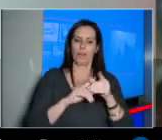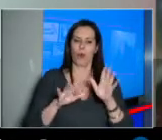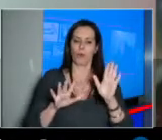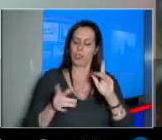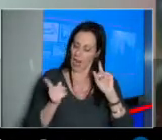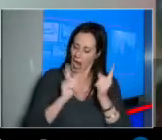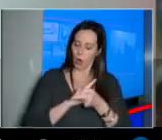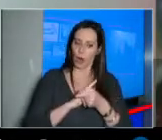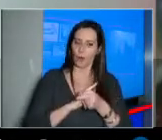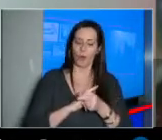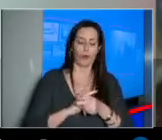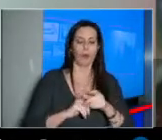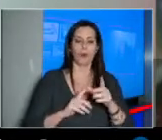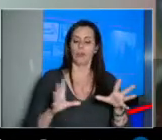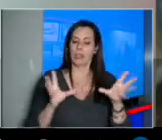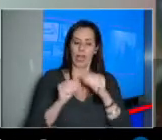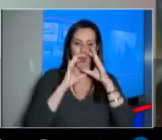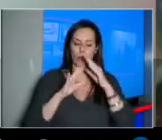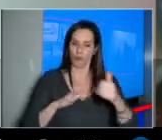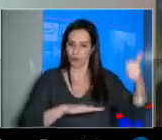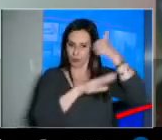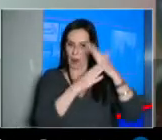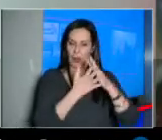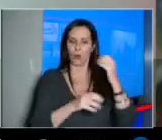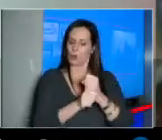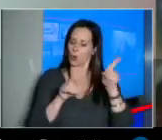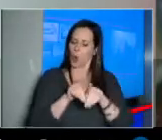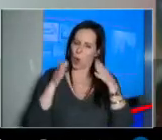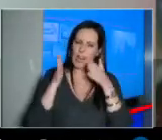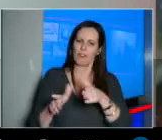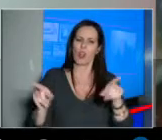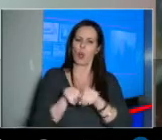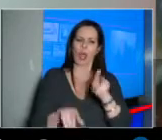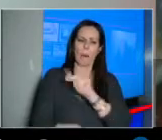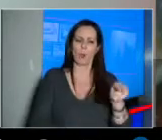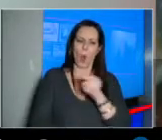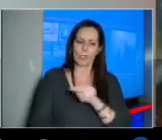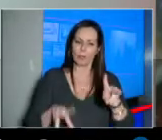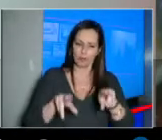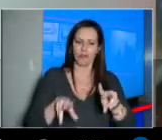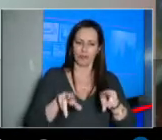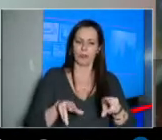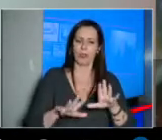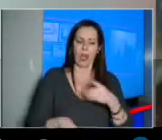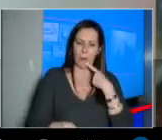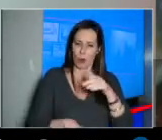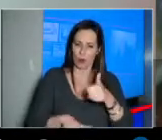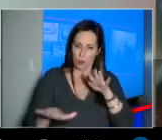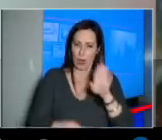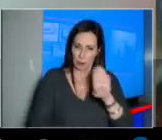האליטות דוחפות לנו ביחד עם התקשורת שהולכת באותו כיוון את אותם נושאים ש... איך אמר ראש